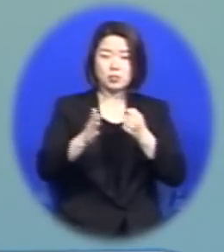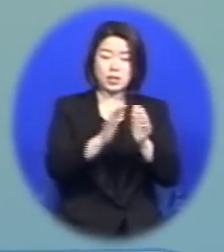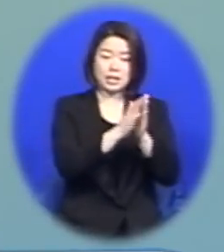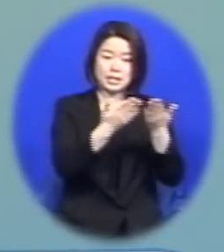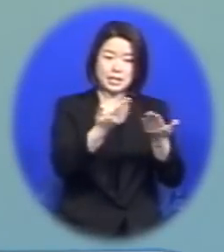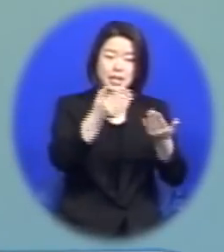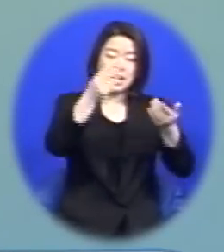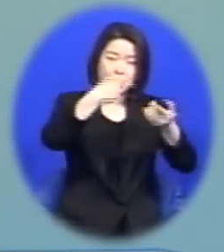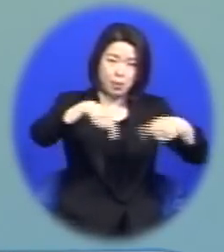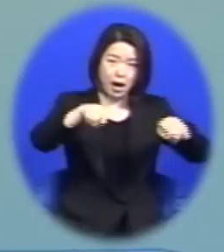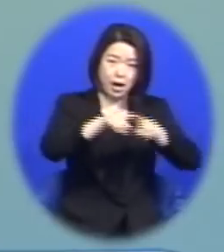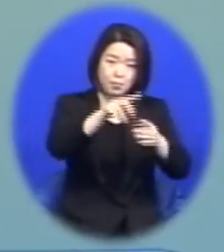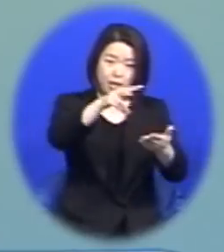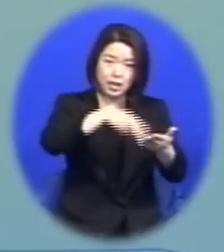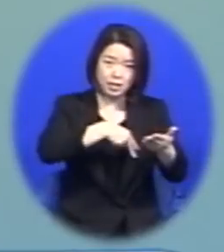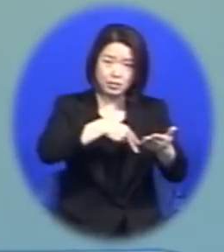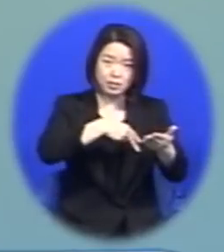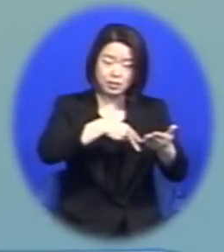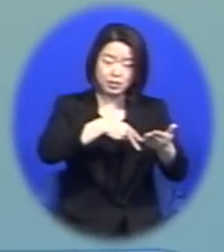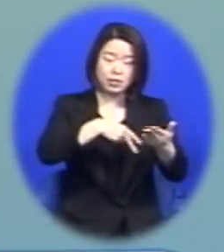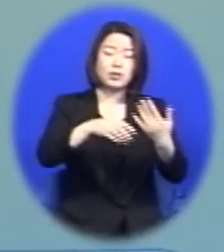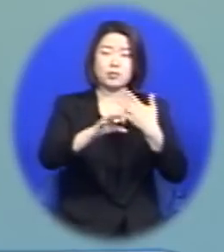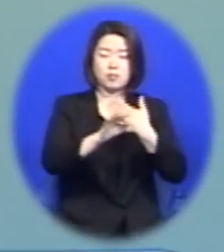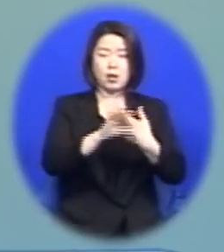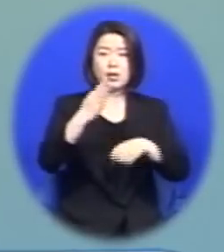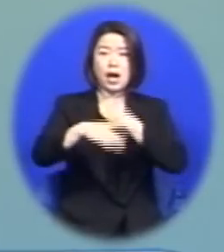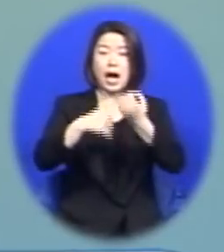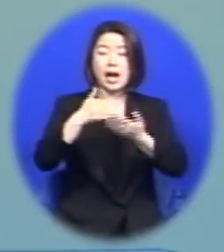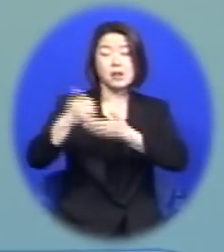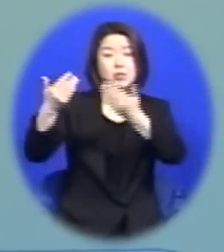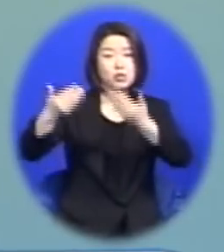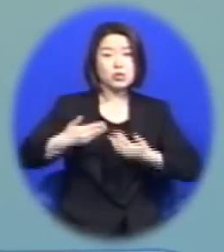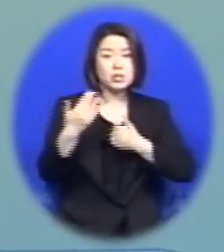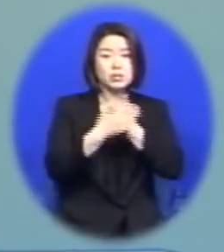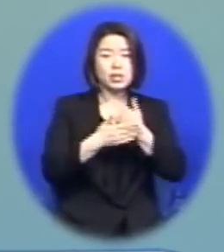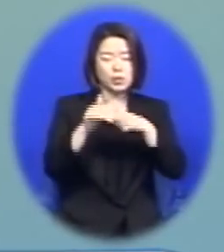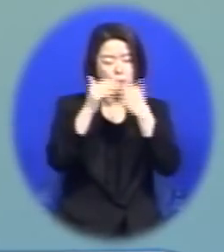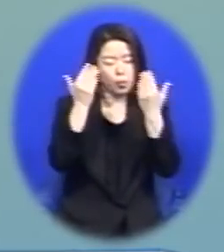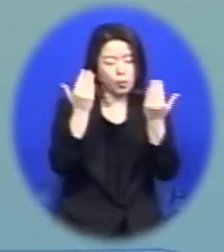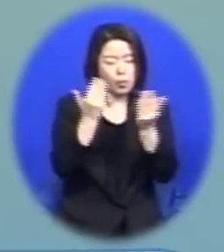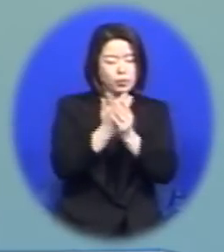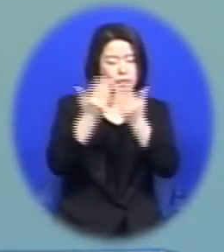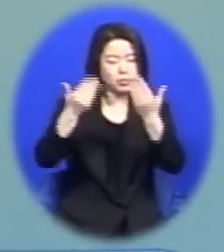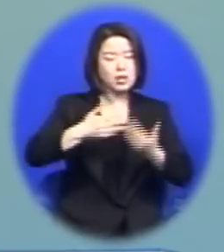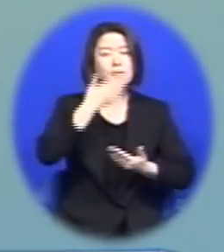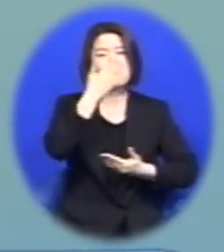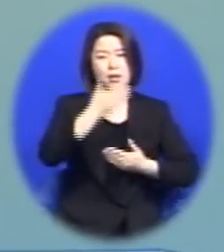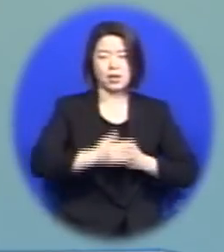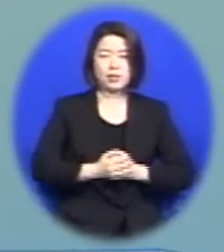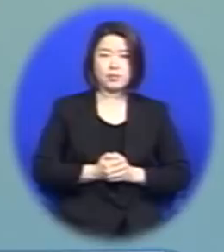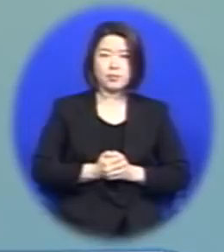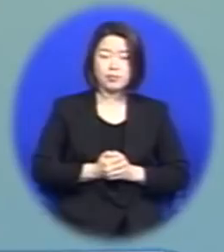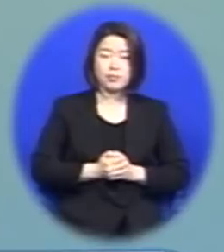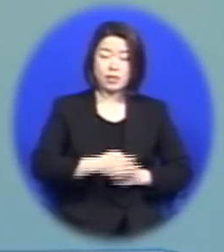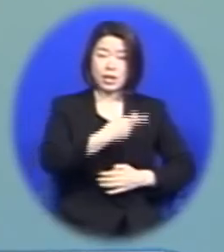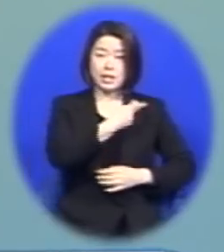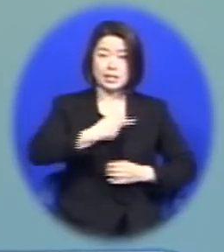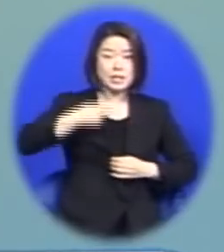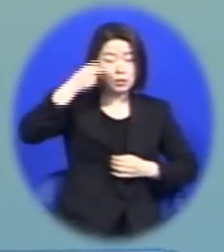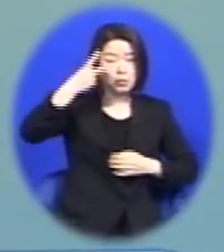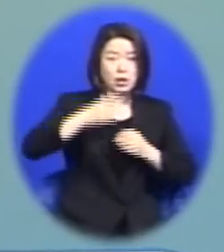들으셔야 하나님이 신을 은혜를 언제 니 받으실 수 있겠습니다 아 사도 바울이